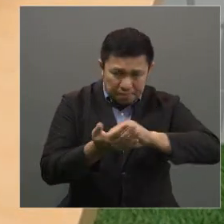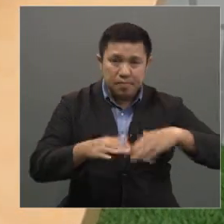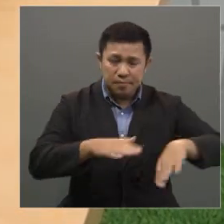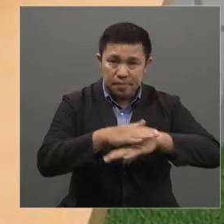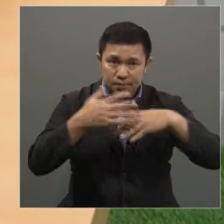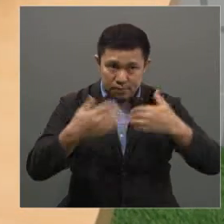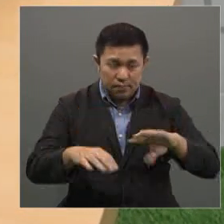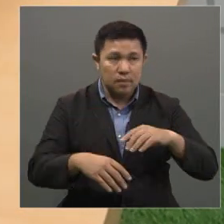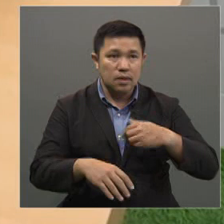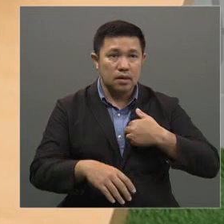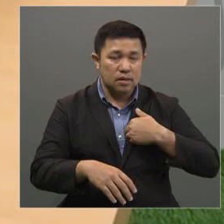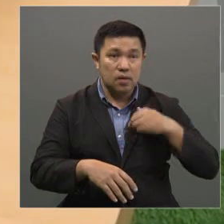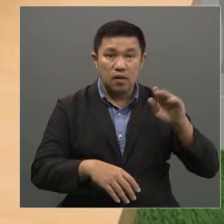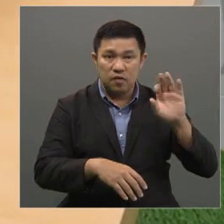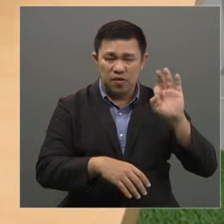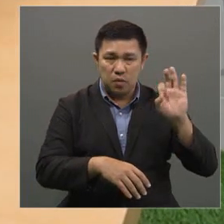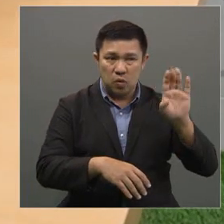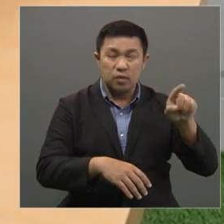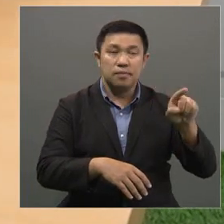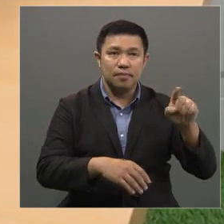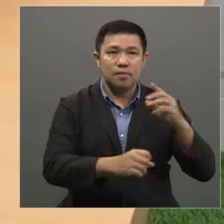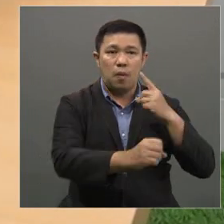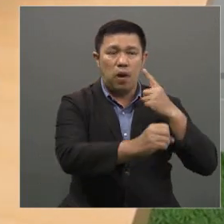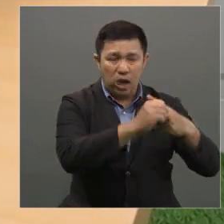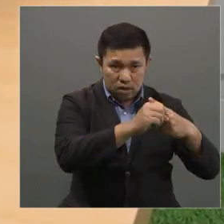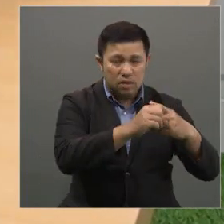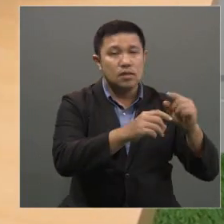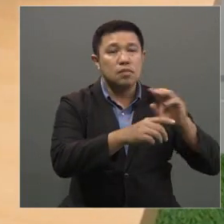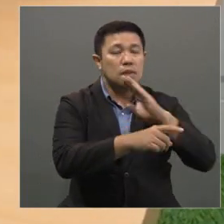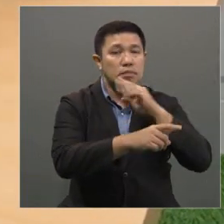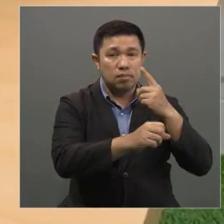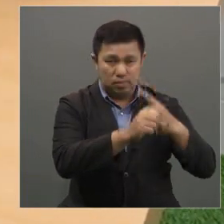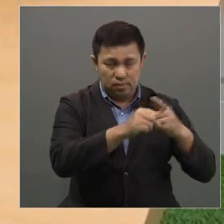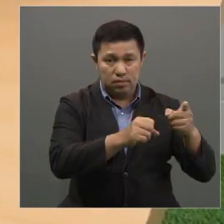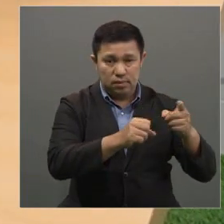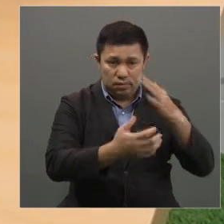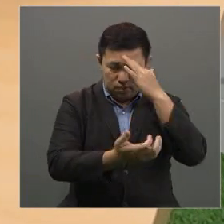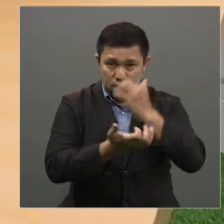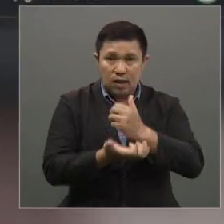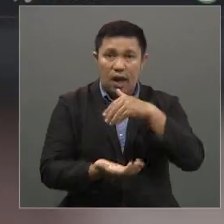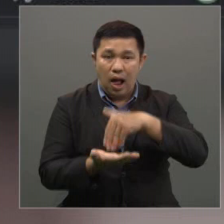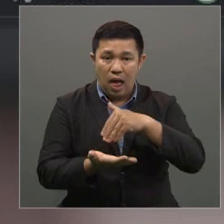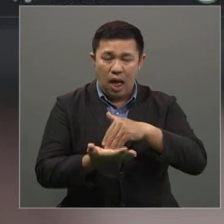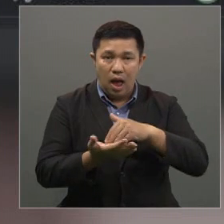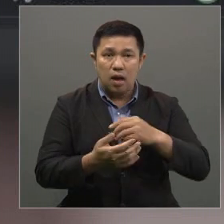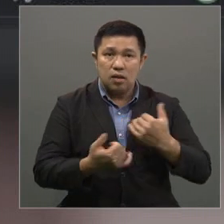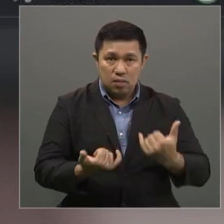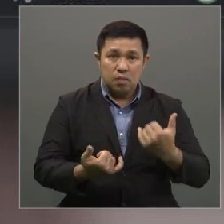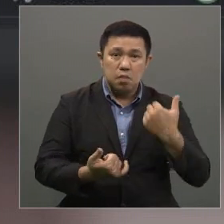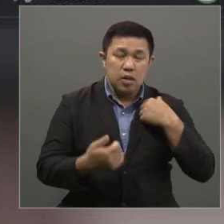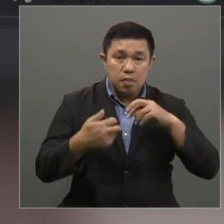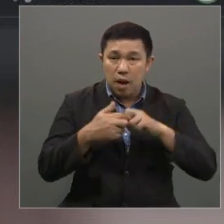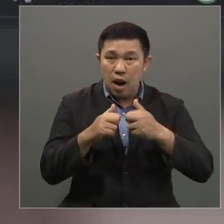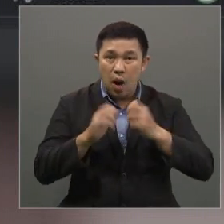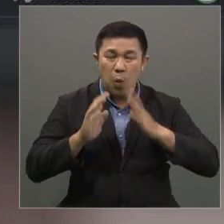ก่อนดำเนินการปิดกั้นเพจปลอมตามขั้นตอนต่อไปแล้วตำรวจสอบสวนกลางก็อยู่ระหว่างดำเนินการเตรียมรับแจ้งความกรณีที่